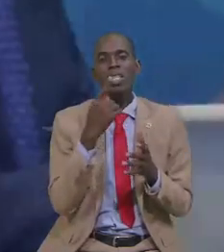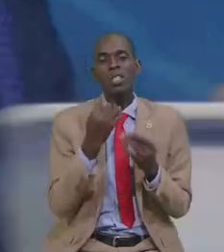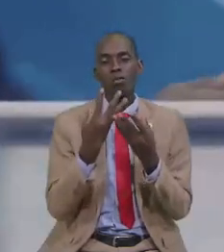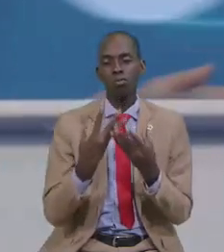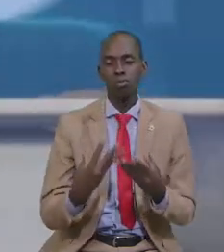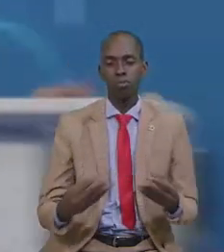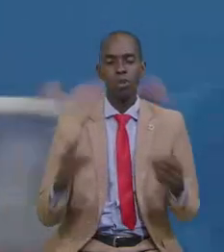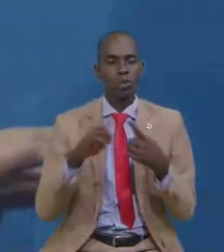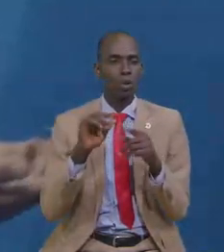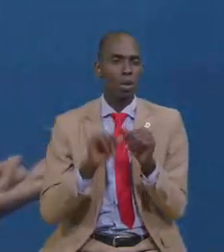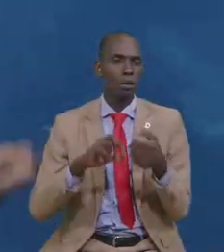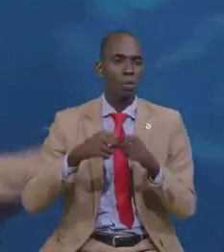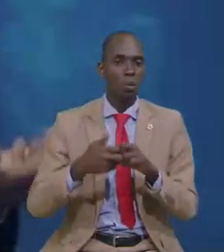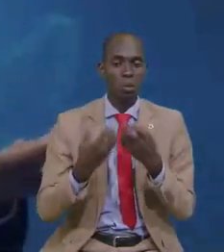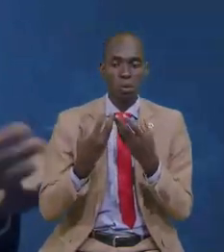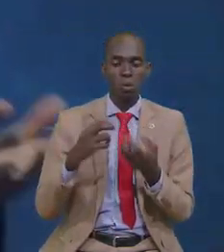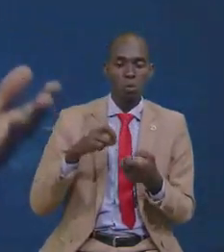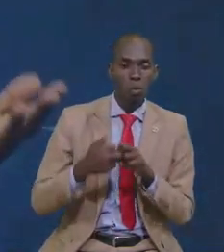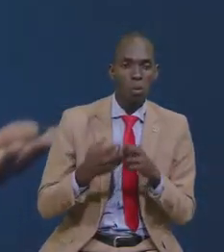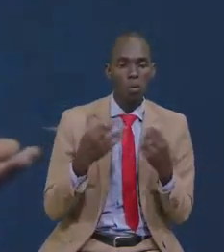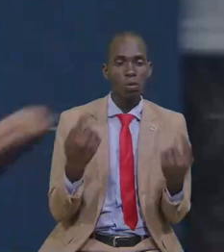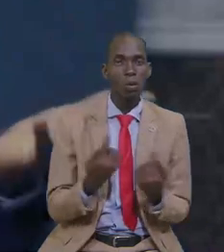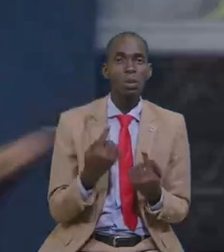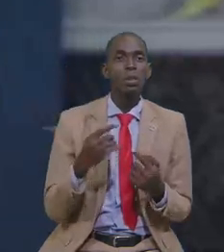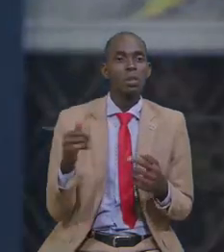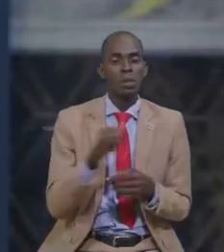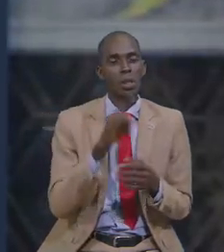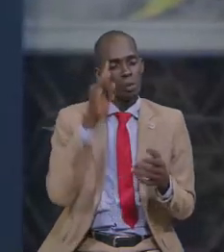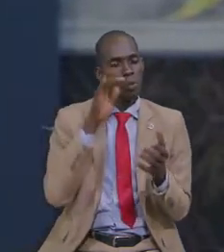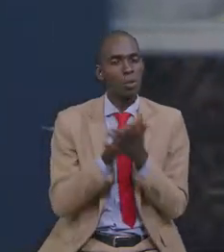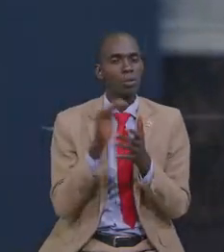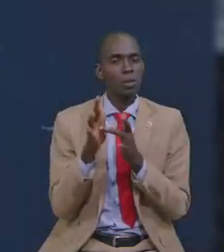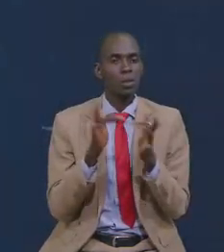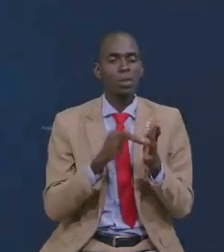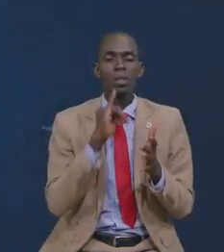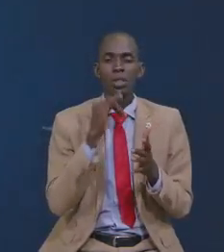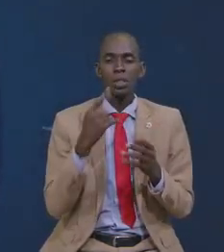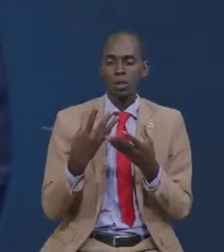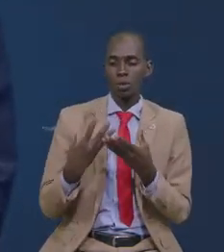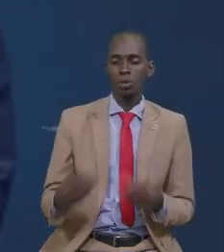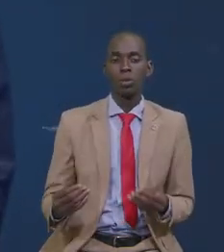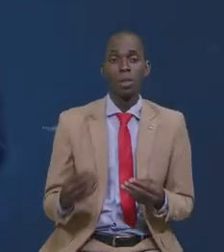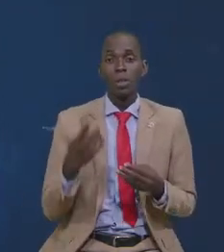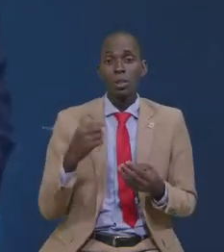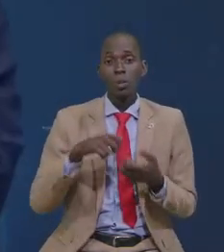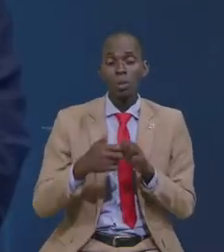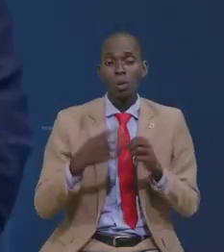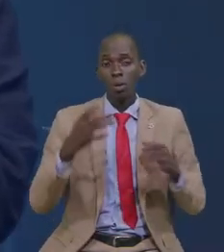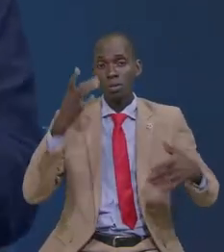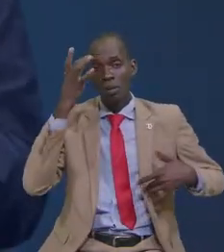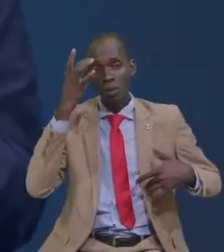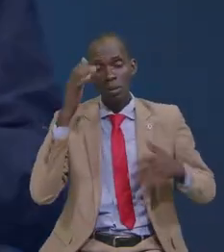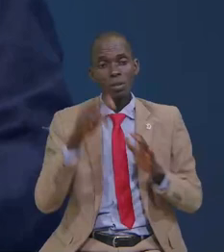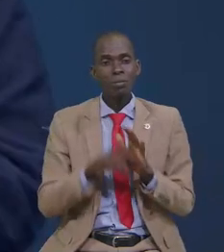la solution à tout problème. Le problème de péché, ils croient que Jésus est la solution. Il est sauvé. Le problème